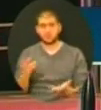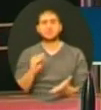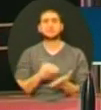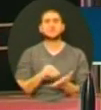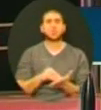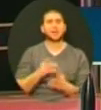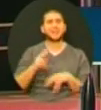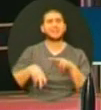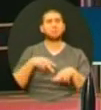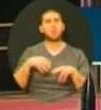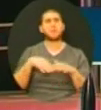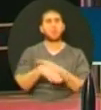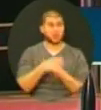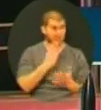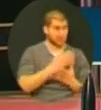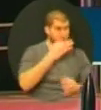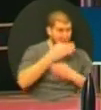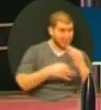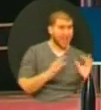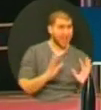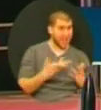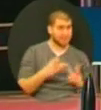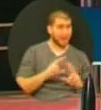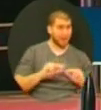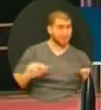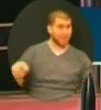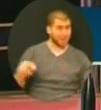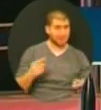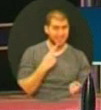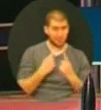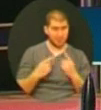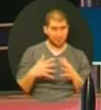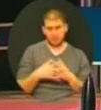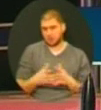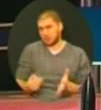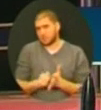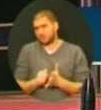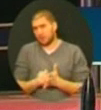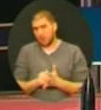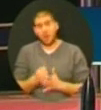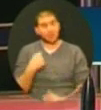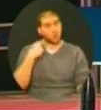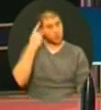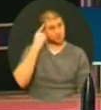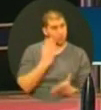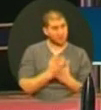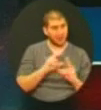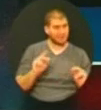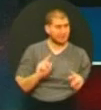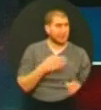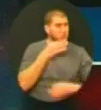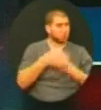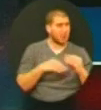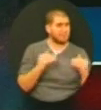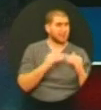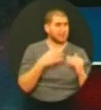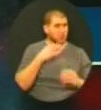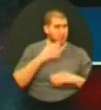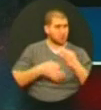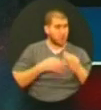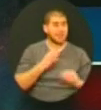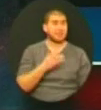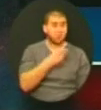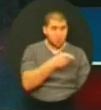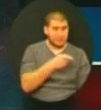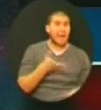את הצורך לטפל במנהרות. שאלת אותו, האם הדלפת מדיוני הקבינט? חס ושלום. אבל אנחנו יודעים שהוא הדליף. זו לא שאלה לגיטימית שאני אשאל, ואני לא יודע אם הוא הדליף. אני לא יודע אם זה הוא,